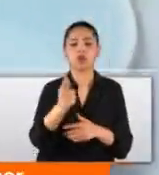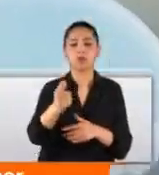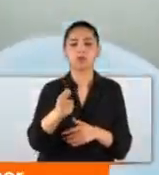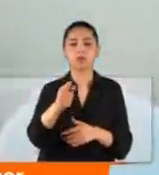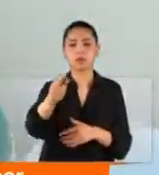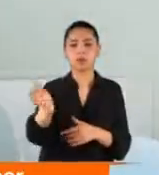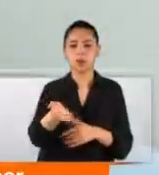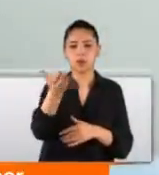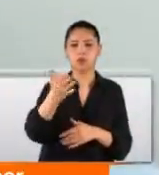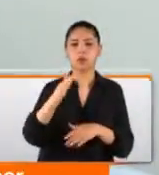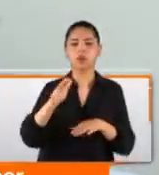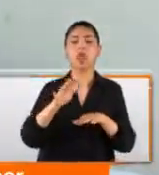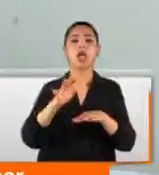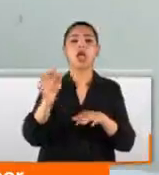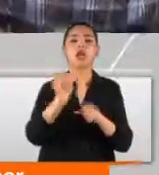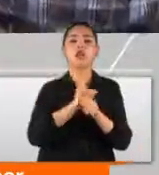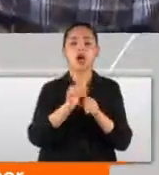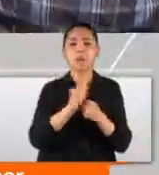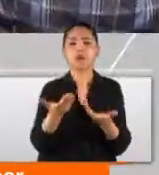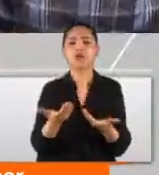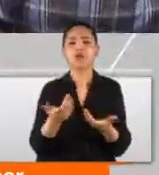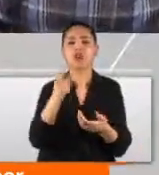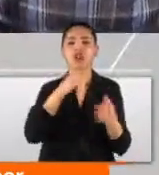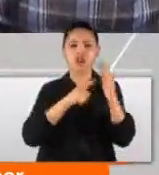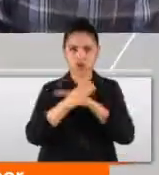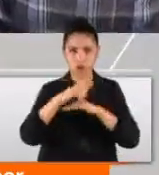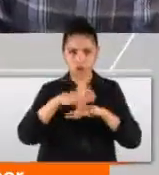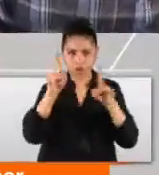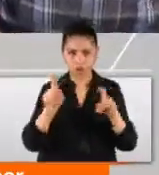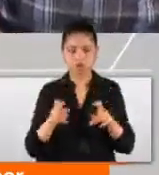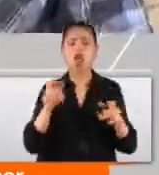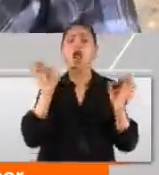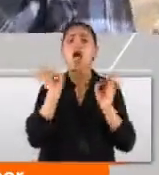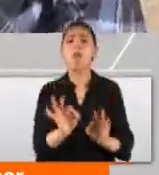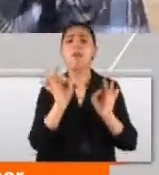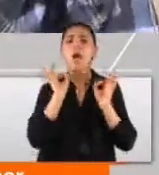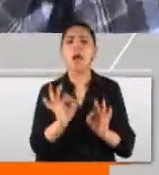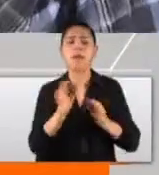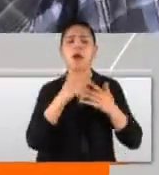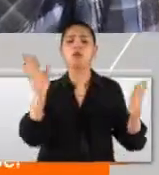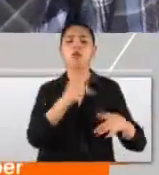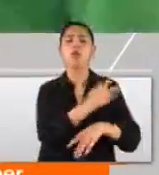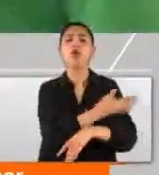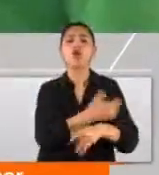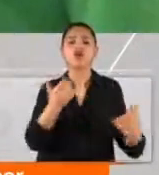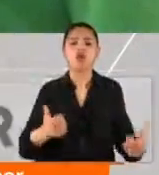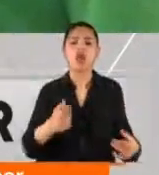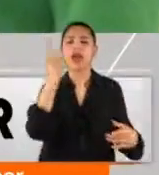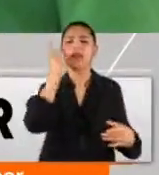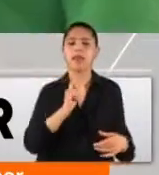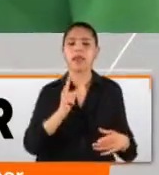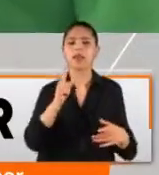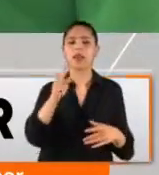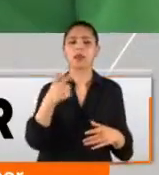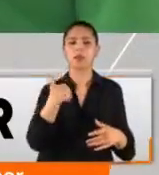bunları bulaşıkta kullanıyoruz evde çamaşır yıkamada kullanıyoruz kaç defa kaç tane büyükşehir etkili bütün yerler açtık